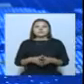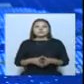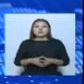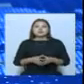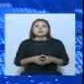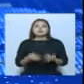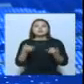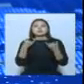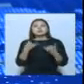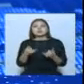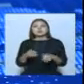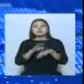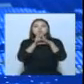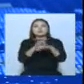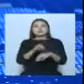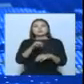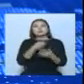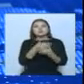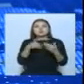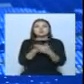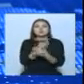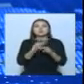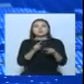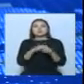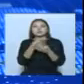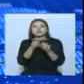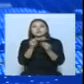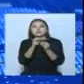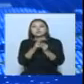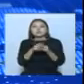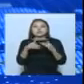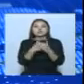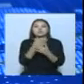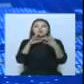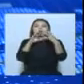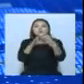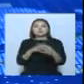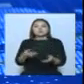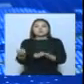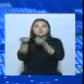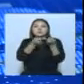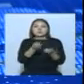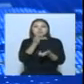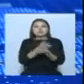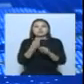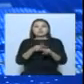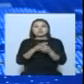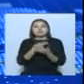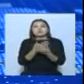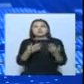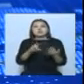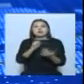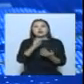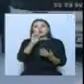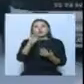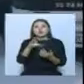В сфере пассажирских перевозок Муналинского района введены в эксплуатацию 13 новых автобусов. Техника построена на заводе АО «Сарыарка Автопром»